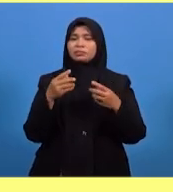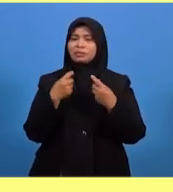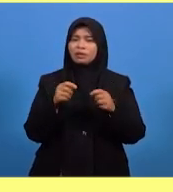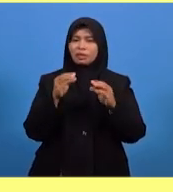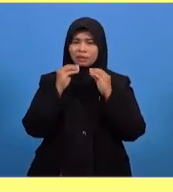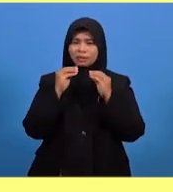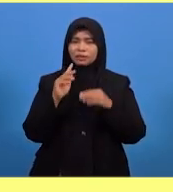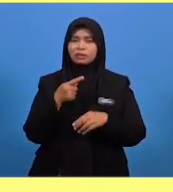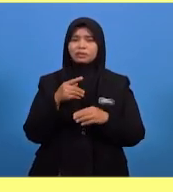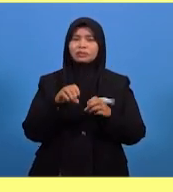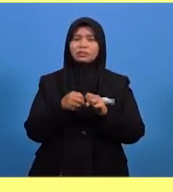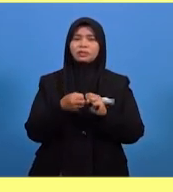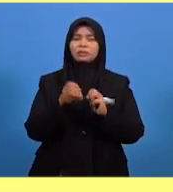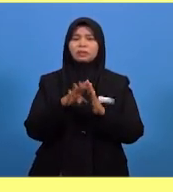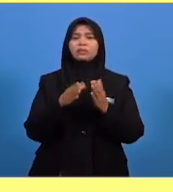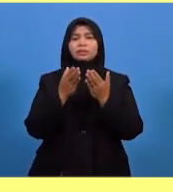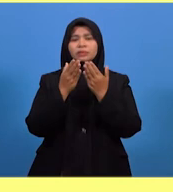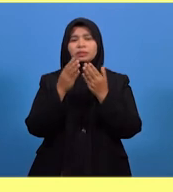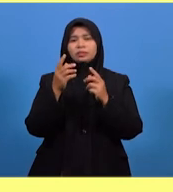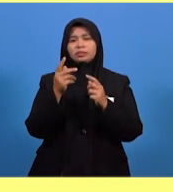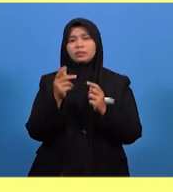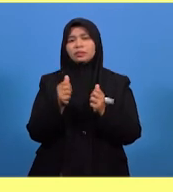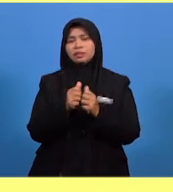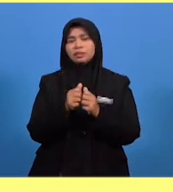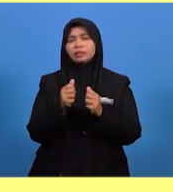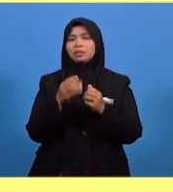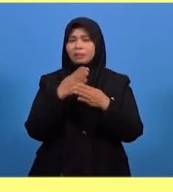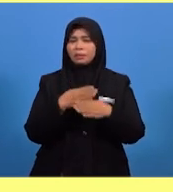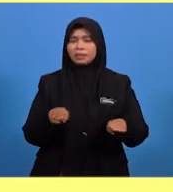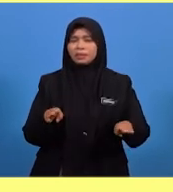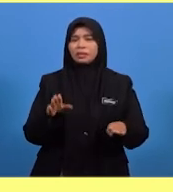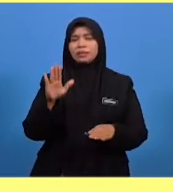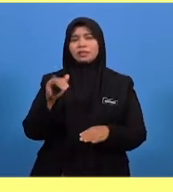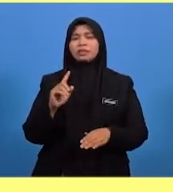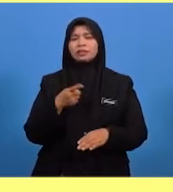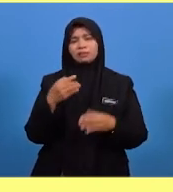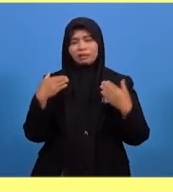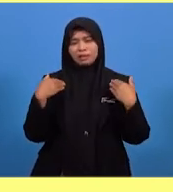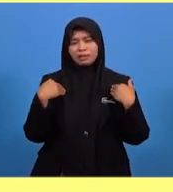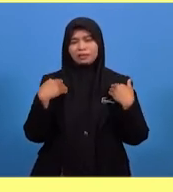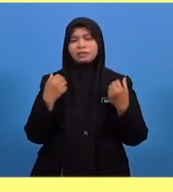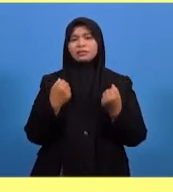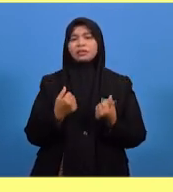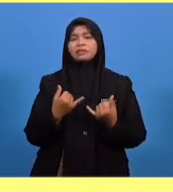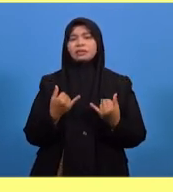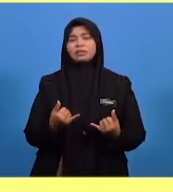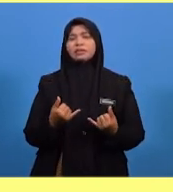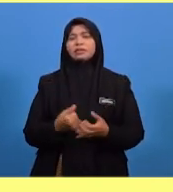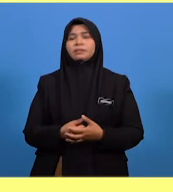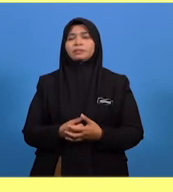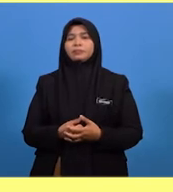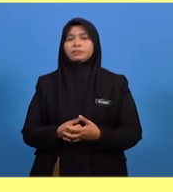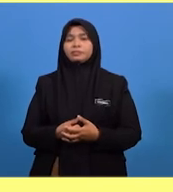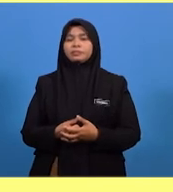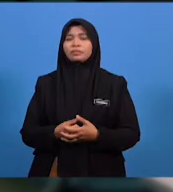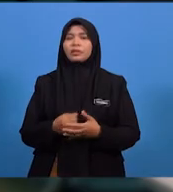kita supaya bersyukur dengan kebebasan yang kita kecapi dan nikmati selama